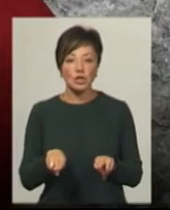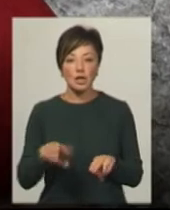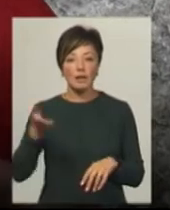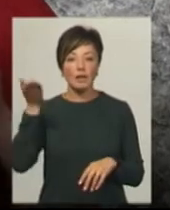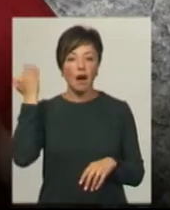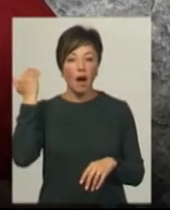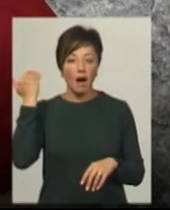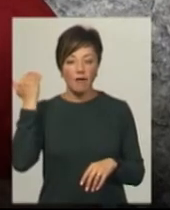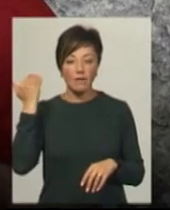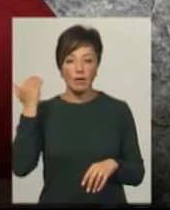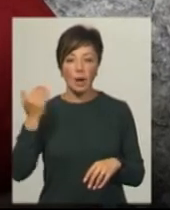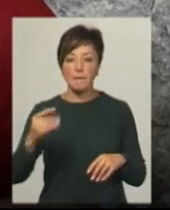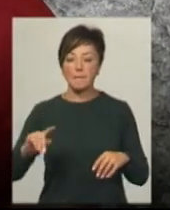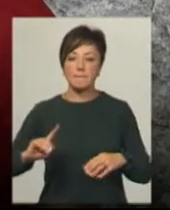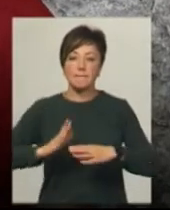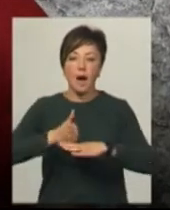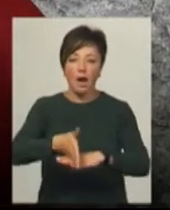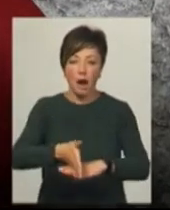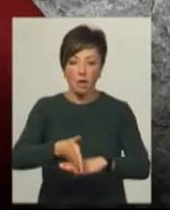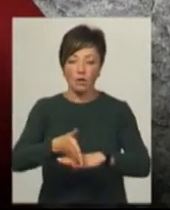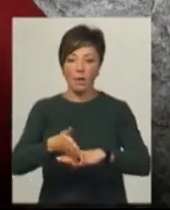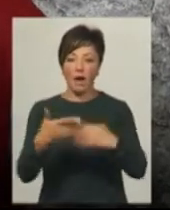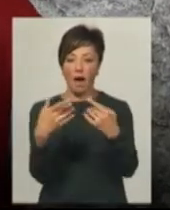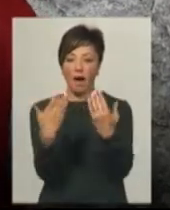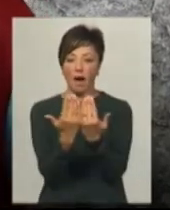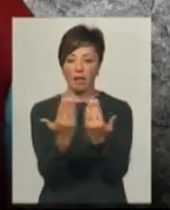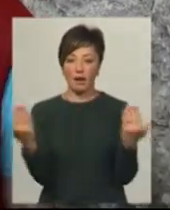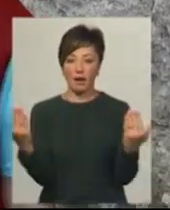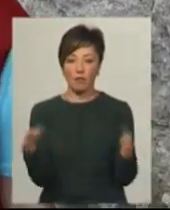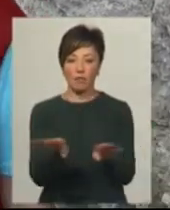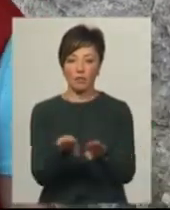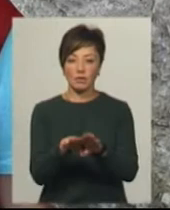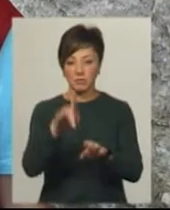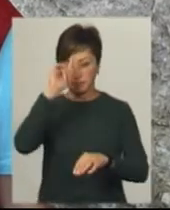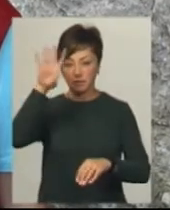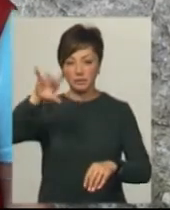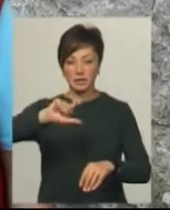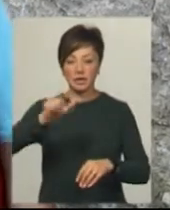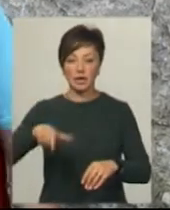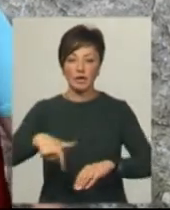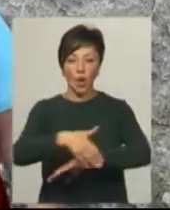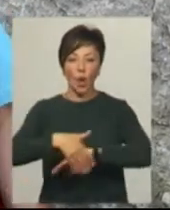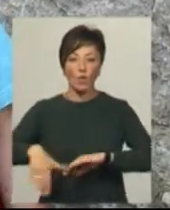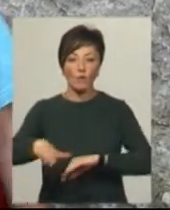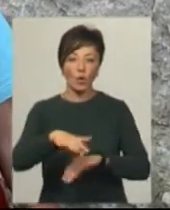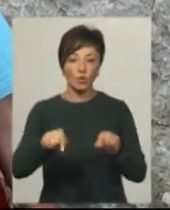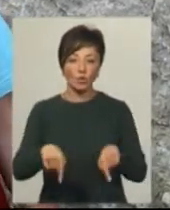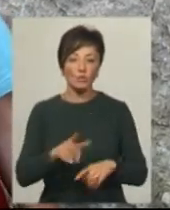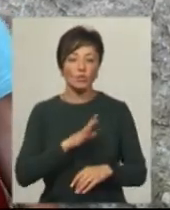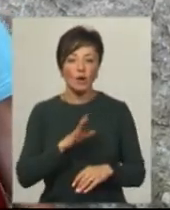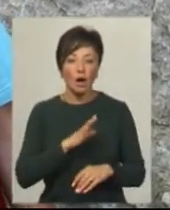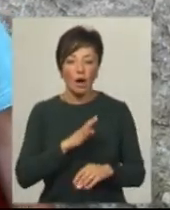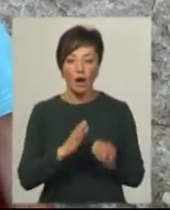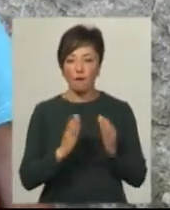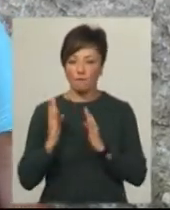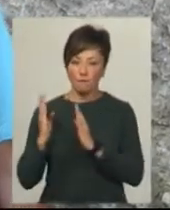давньої парадної аркадної галереї, яка подібна до галереї знаменитого італійського дворика, яка тут була